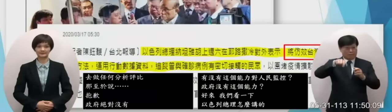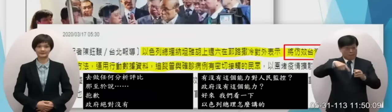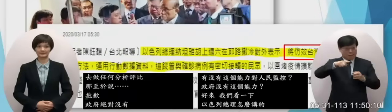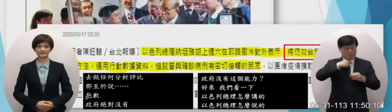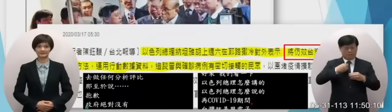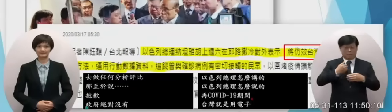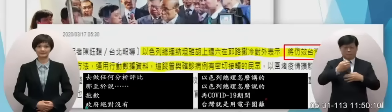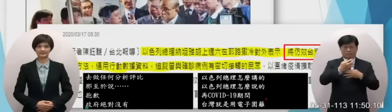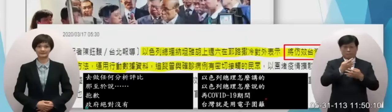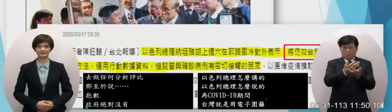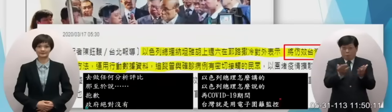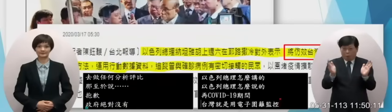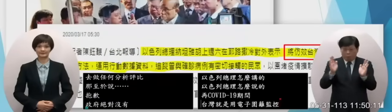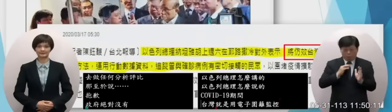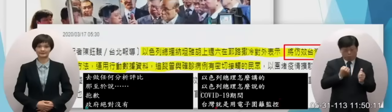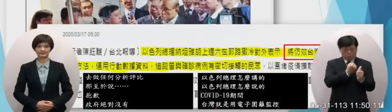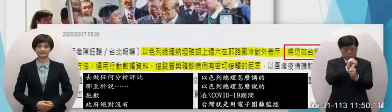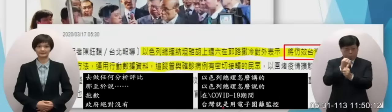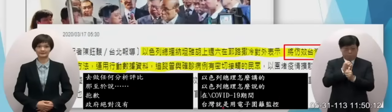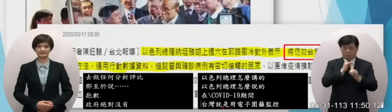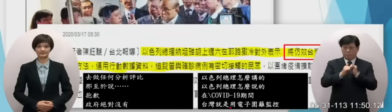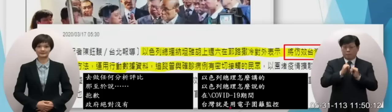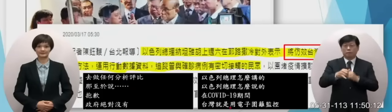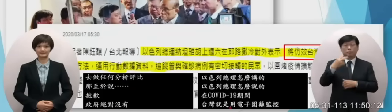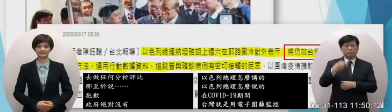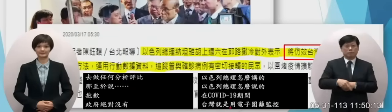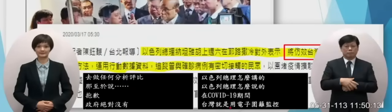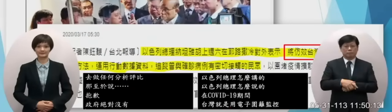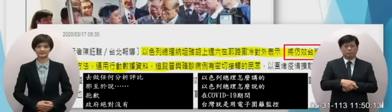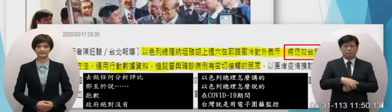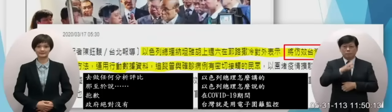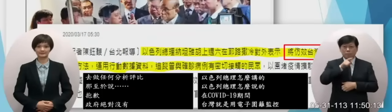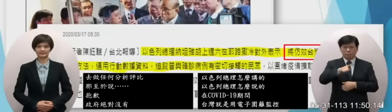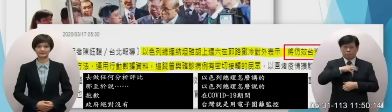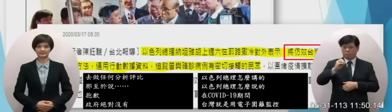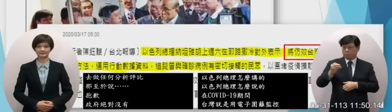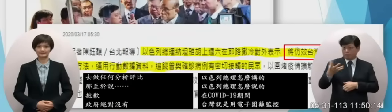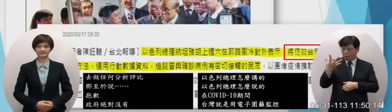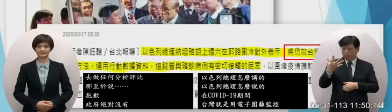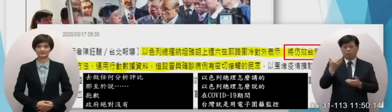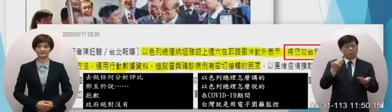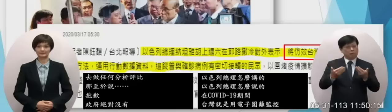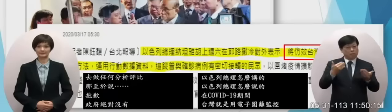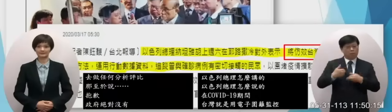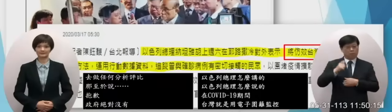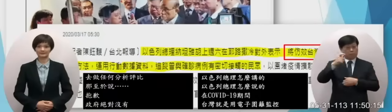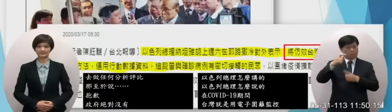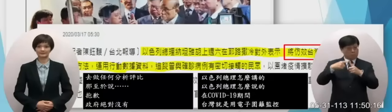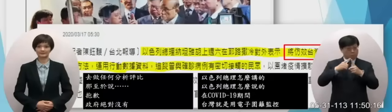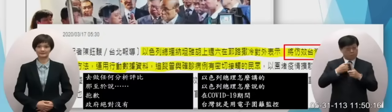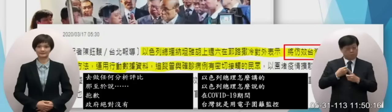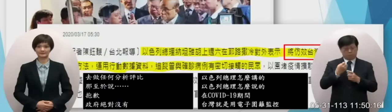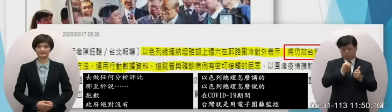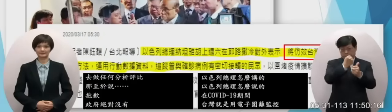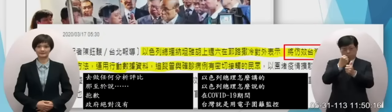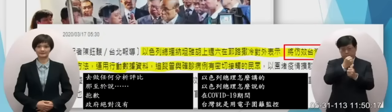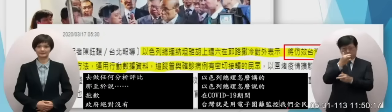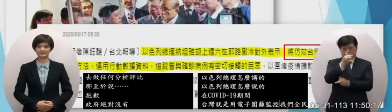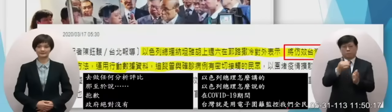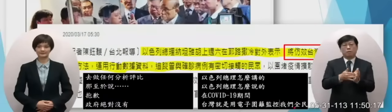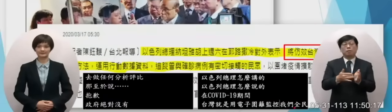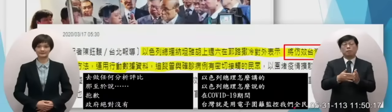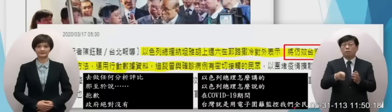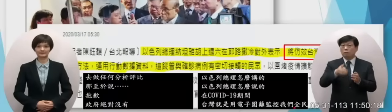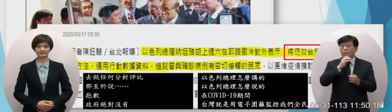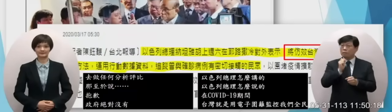控我们全民，而且整个万华有600,000人被监控，他